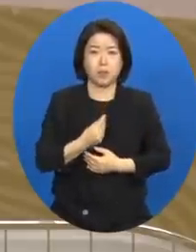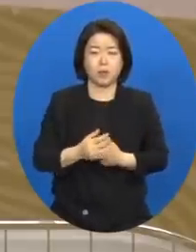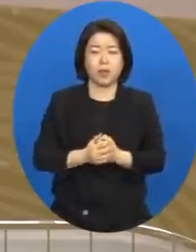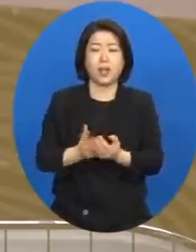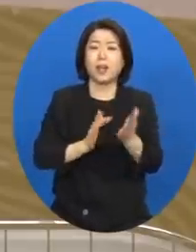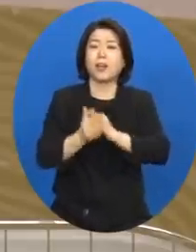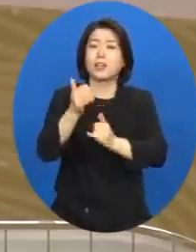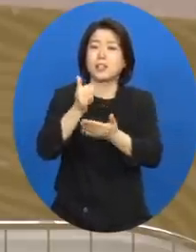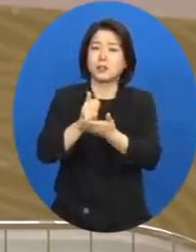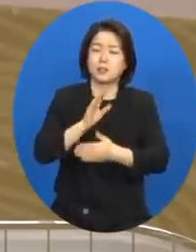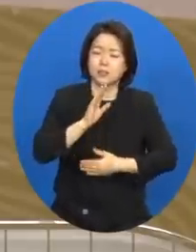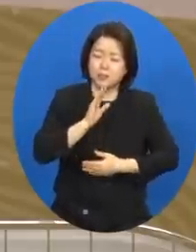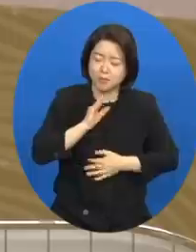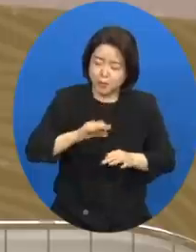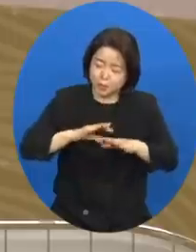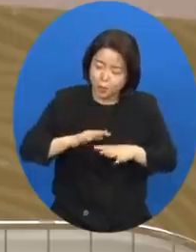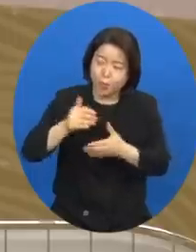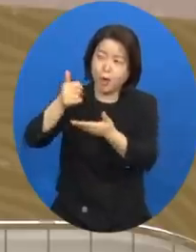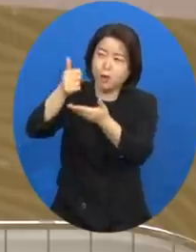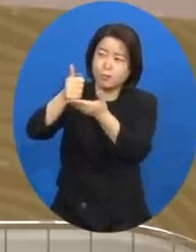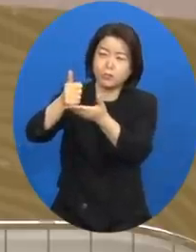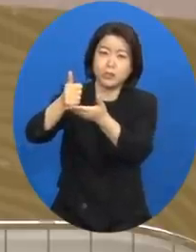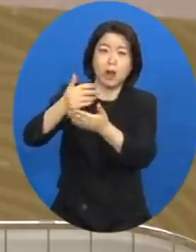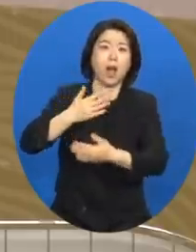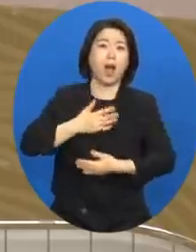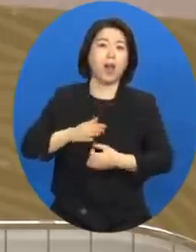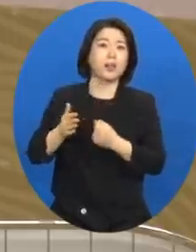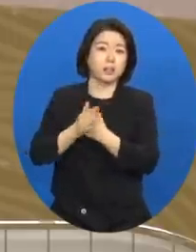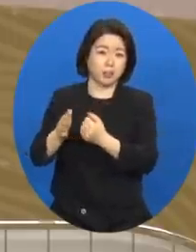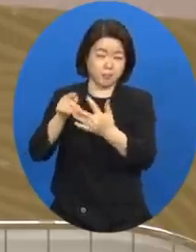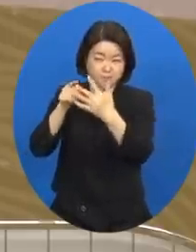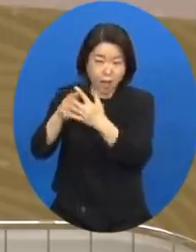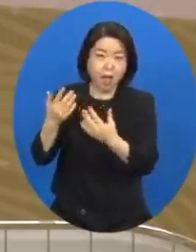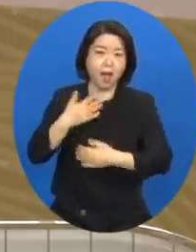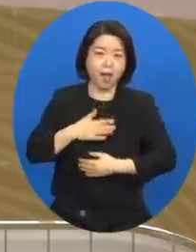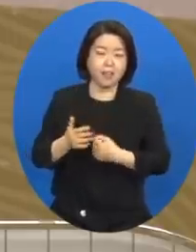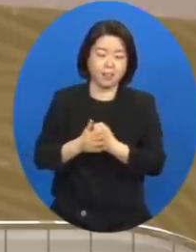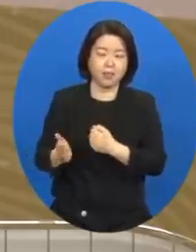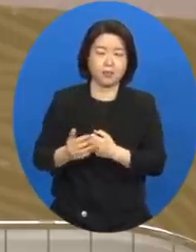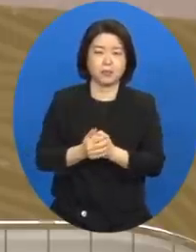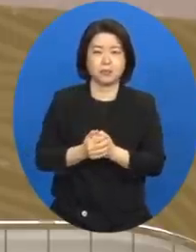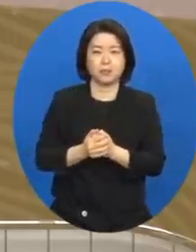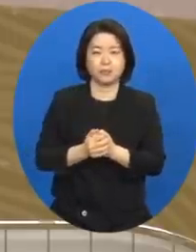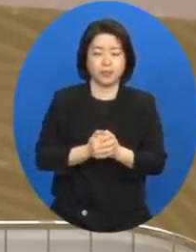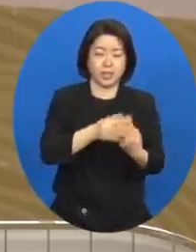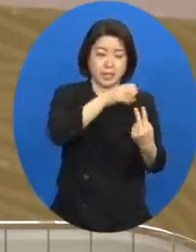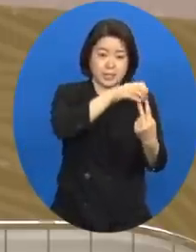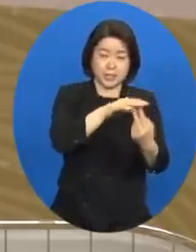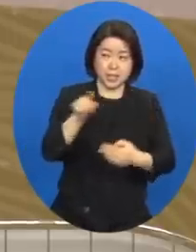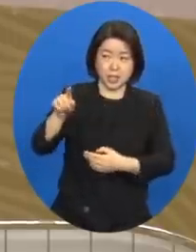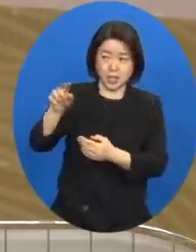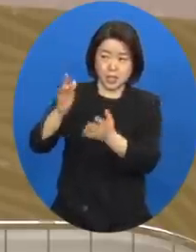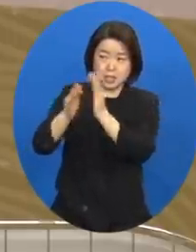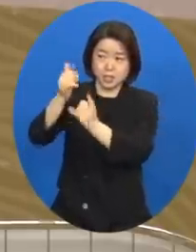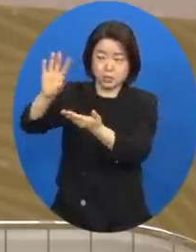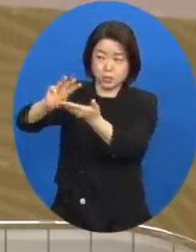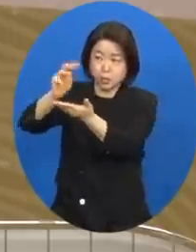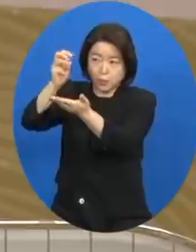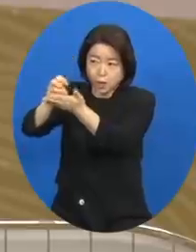그분이 얼마나 놀라운 분인가를 알았기 때문이에요. 세례 요한이 예수님이 메시아인 것을 그가 알아보고